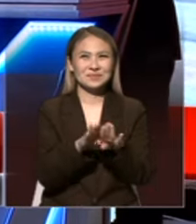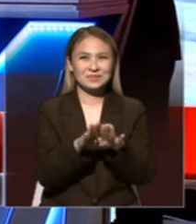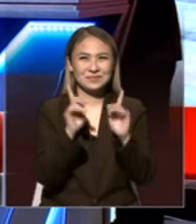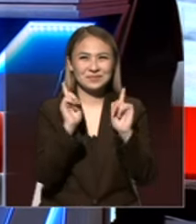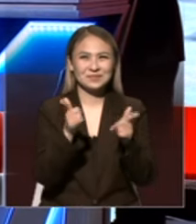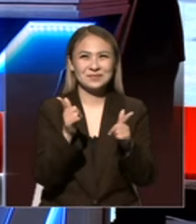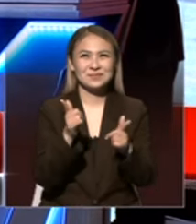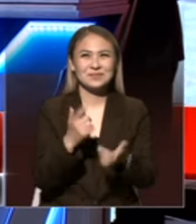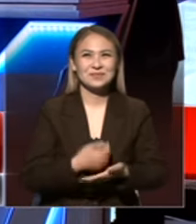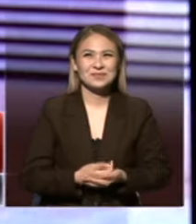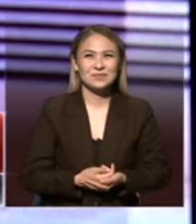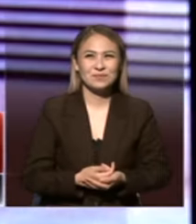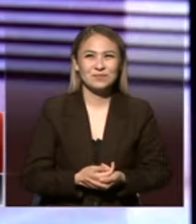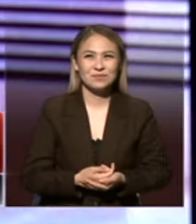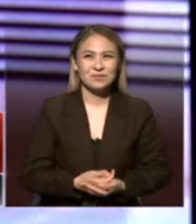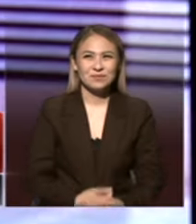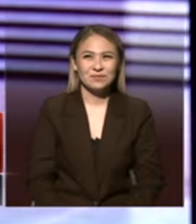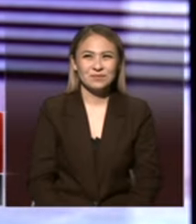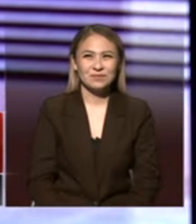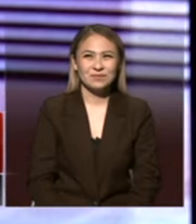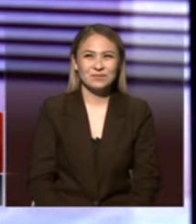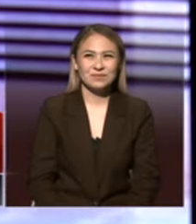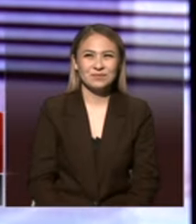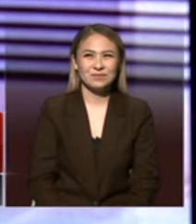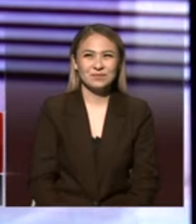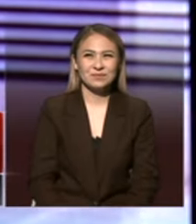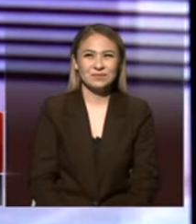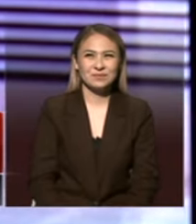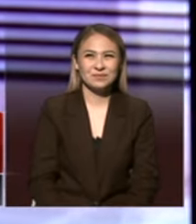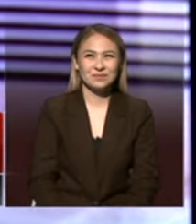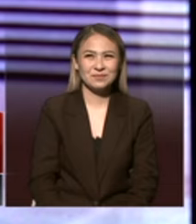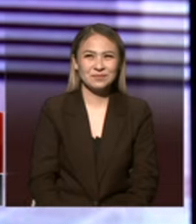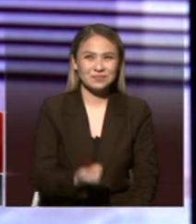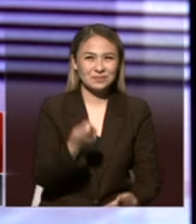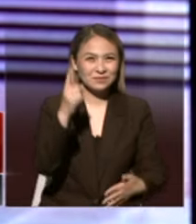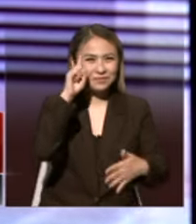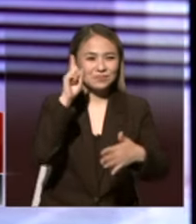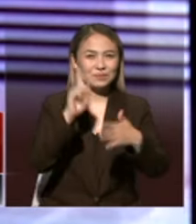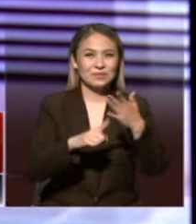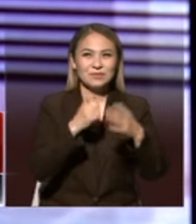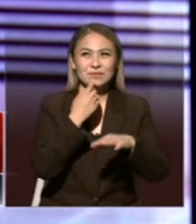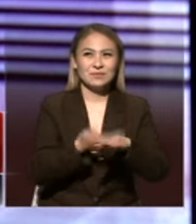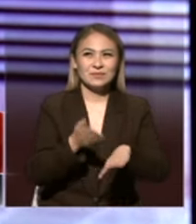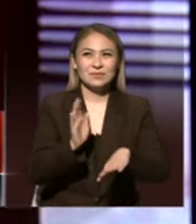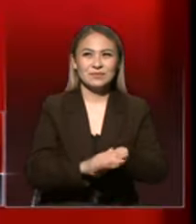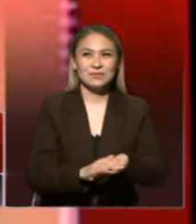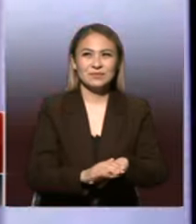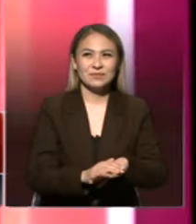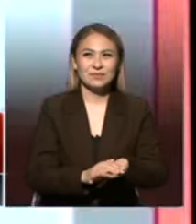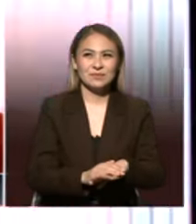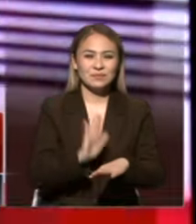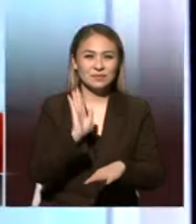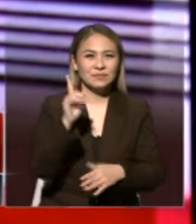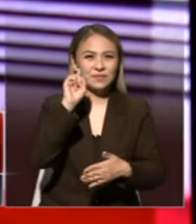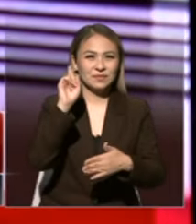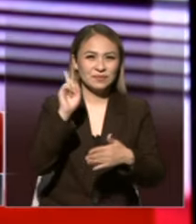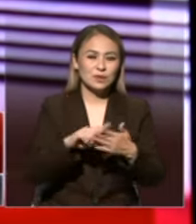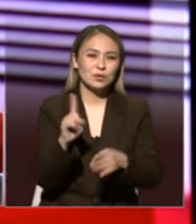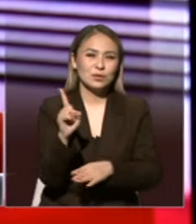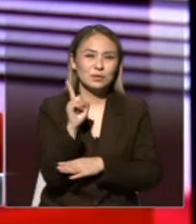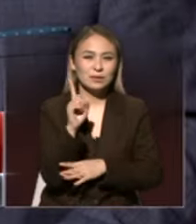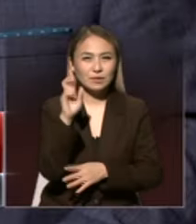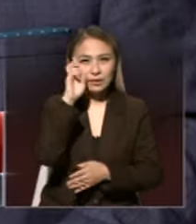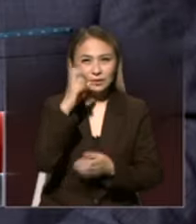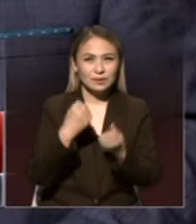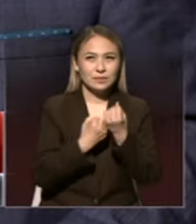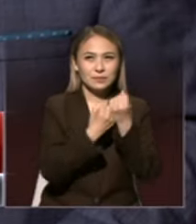қысқа нұсқа. Енді білмеймін ғой, қазір өзі бірдеңеге сенуге қалды қашанша. Енді үміттенеміз, бізде мемлекет бізді